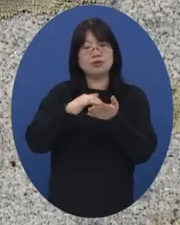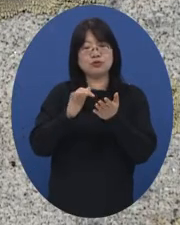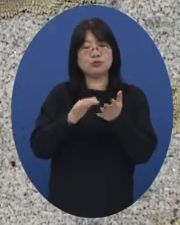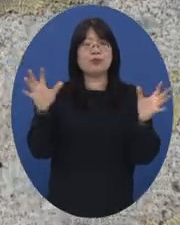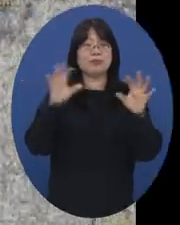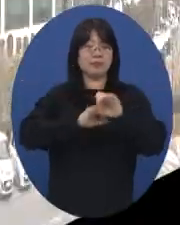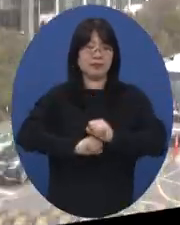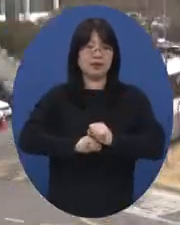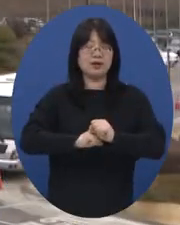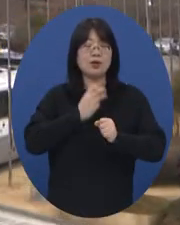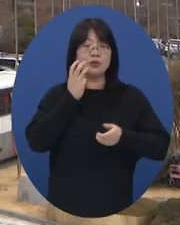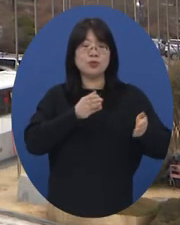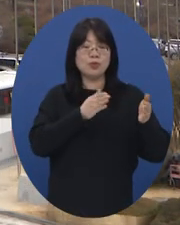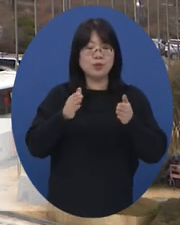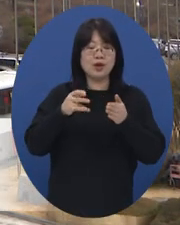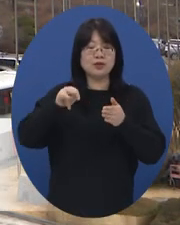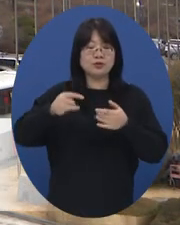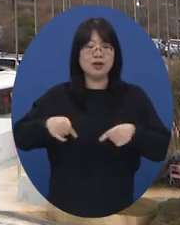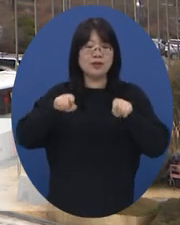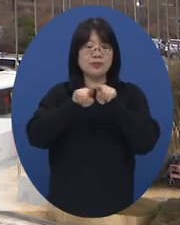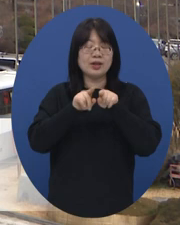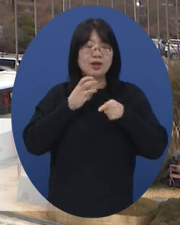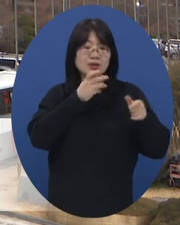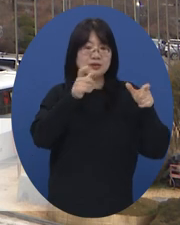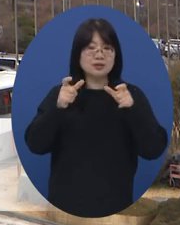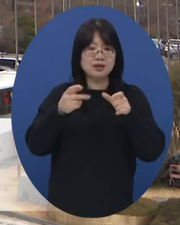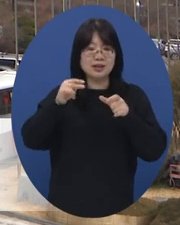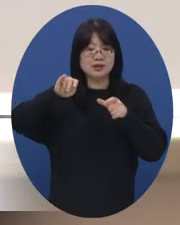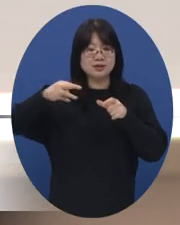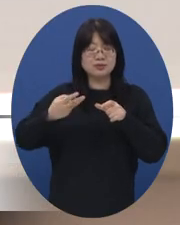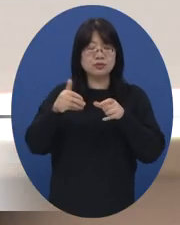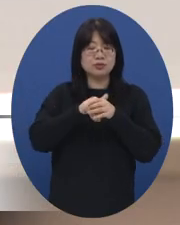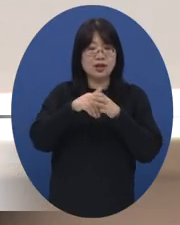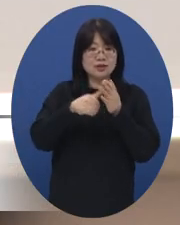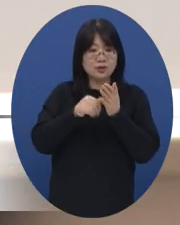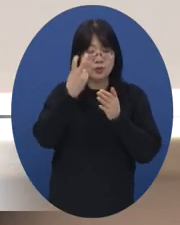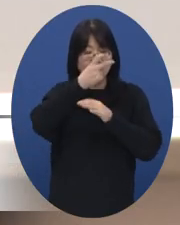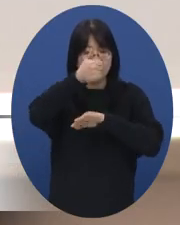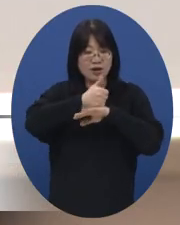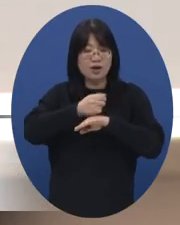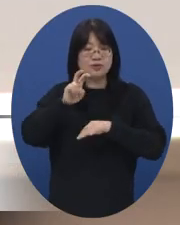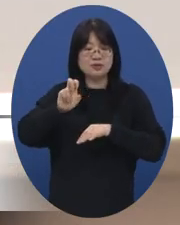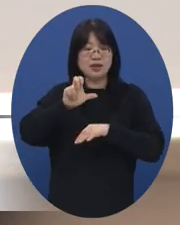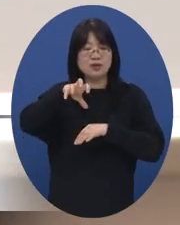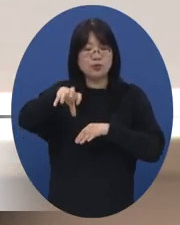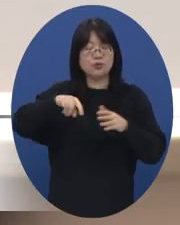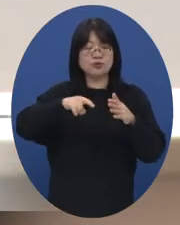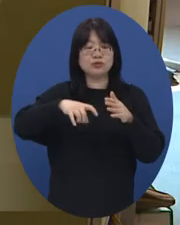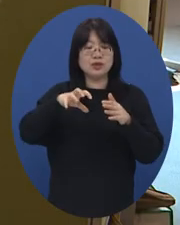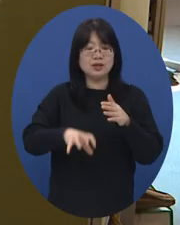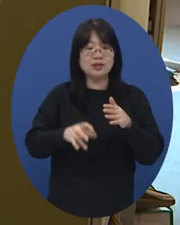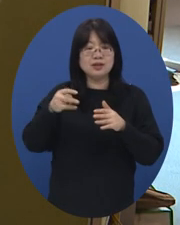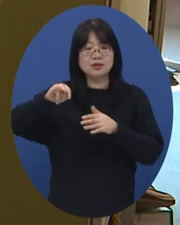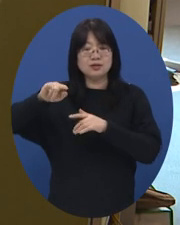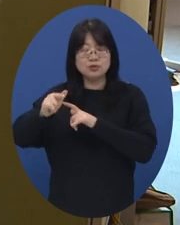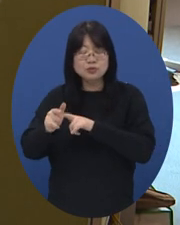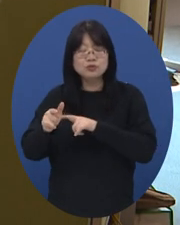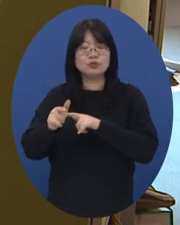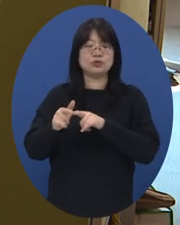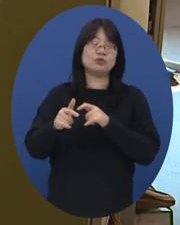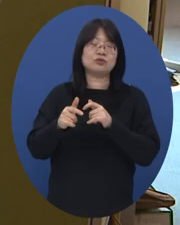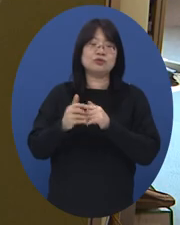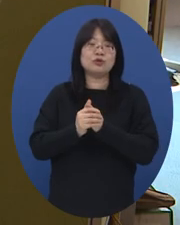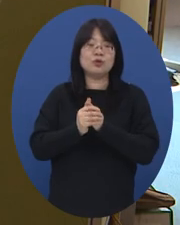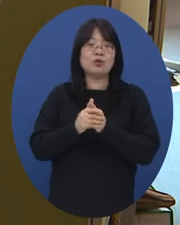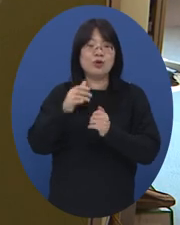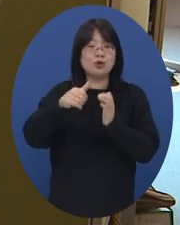사라졌습니다 경기도가 시 군과 함께 경기 적실 문화재를 조사한 결과 총 25곳 중 스구니 향토유적 으로